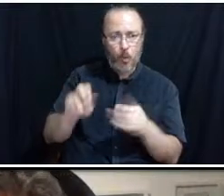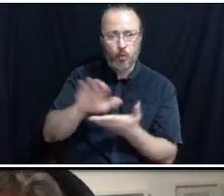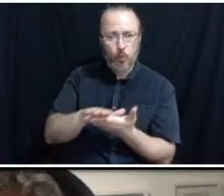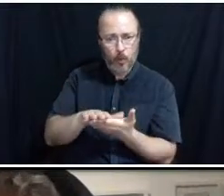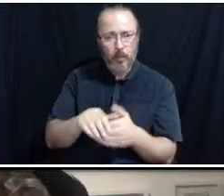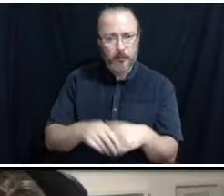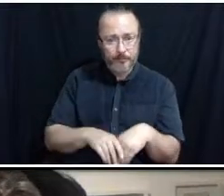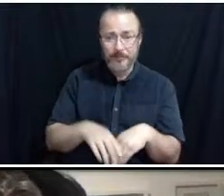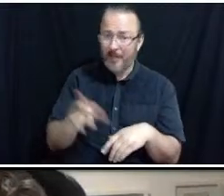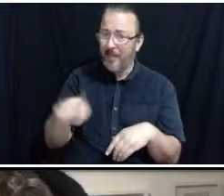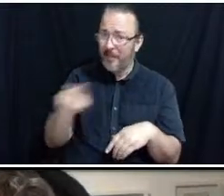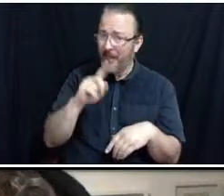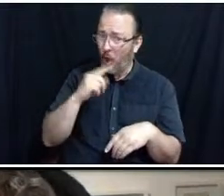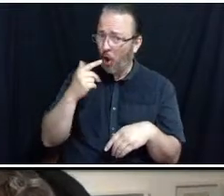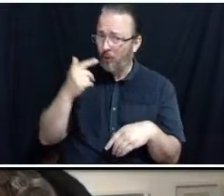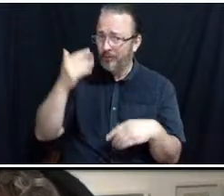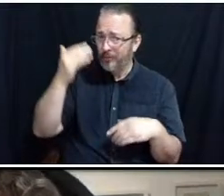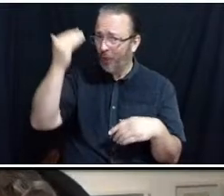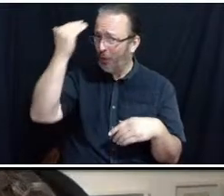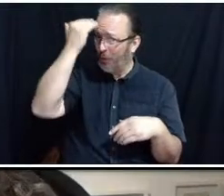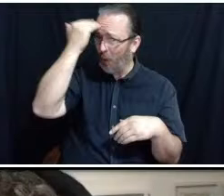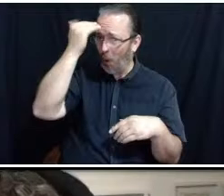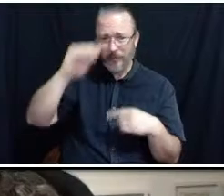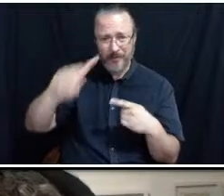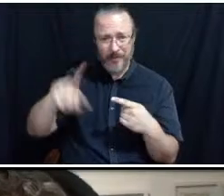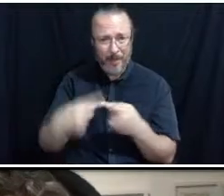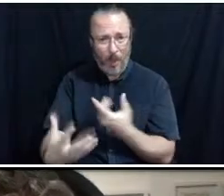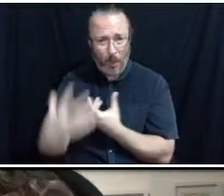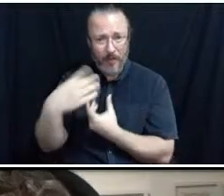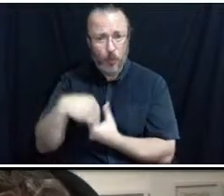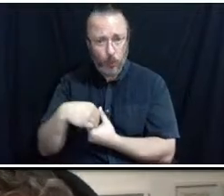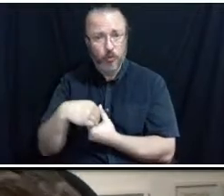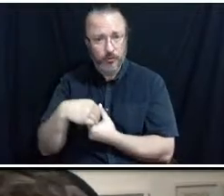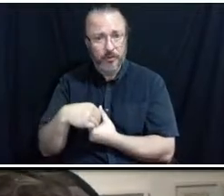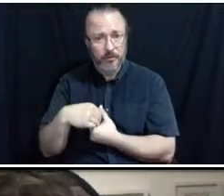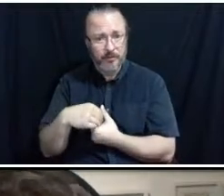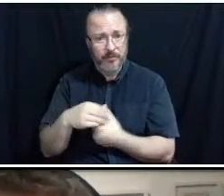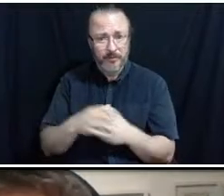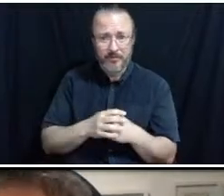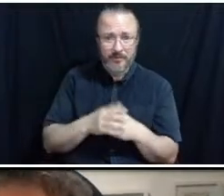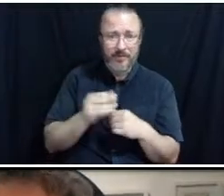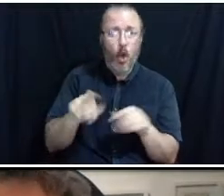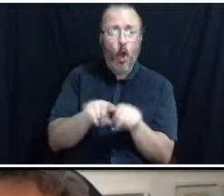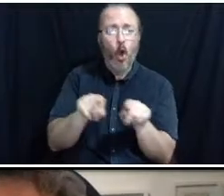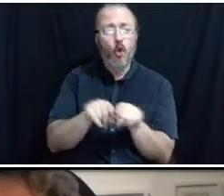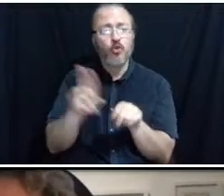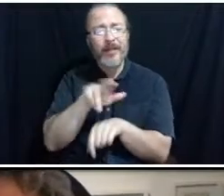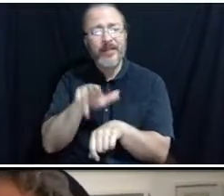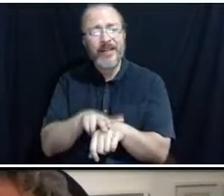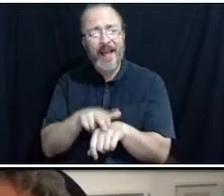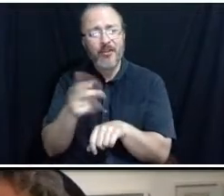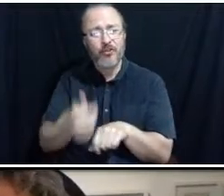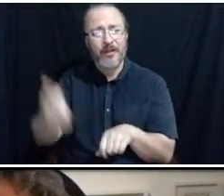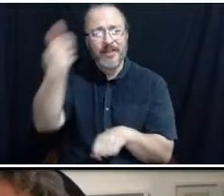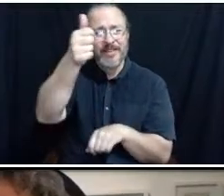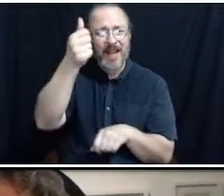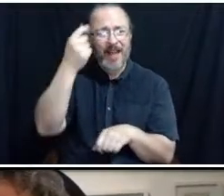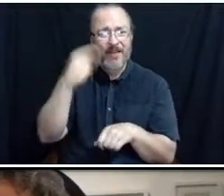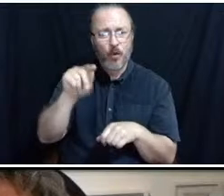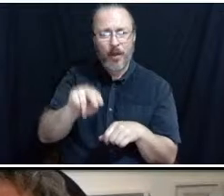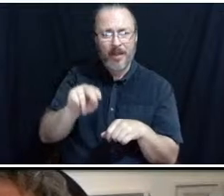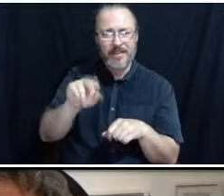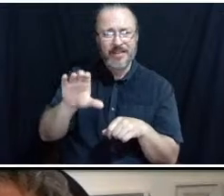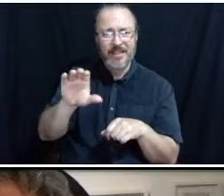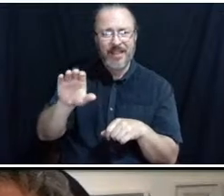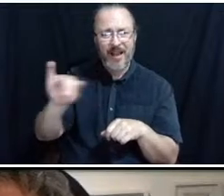les succès qu'elle a remportés dans les pratiques inclusives et le plaidoyer pour les enfants ayant des besoins divers. Monsieur Potter est membre de l'exécutif